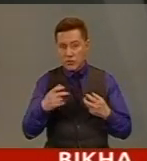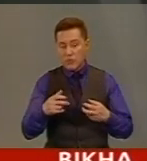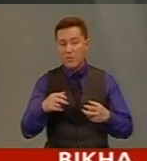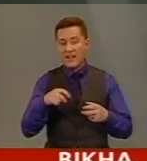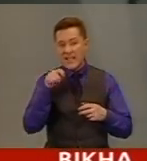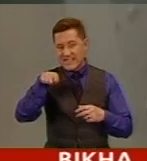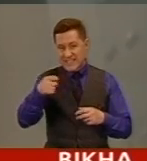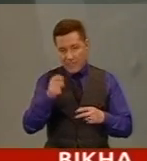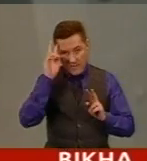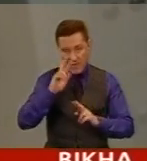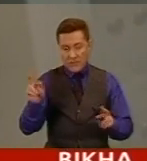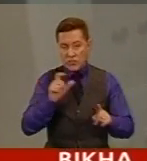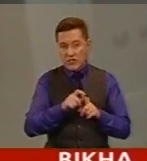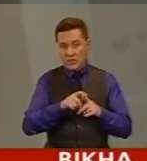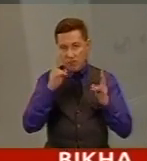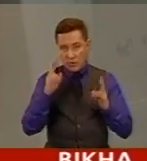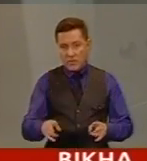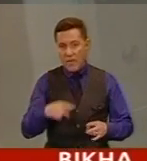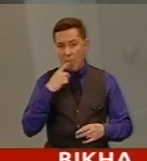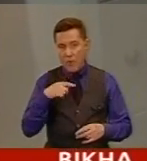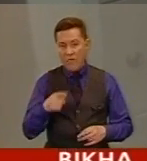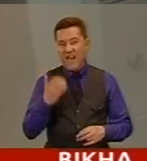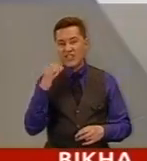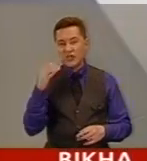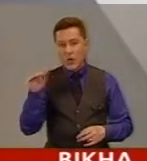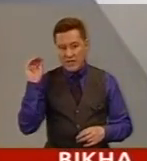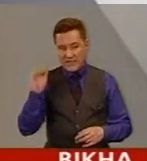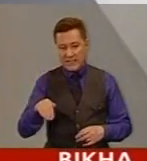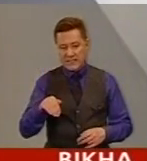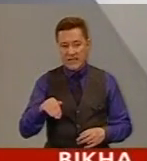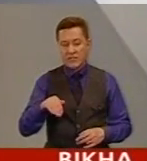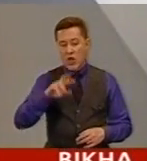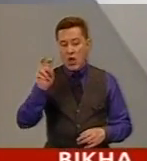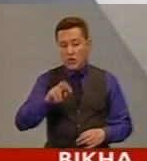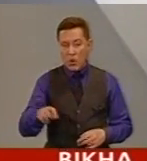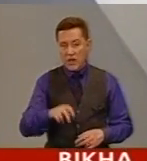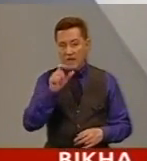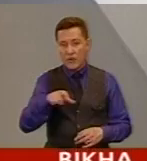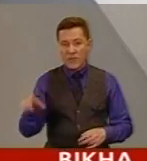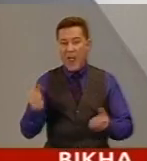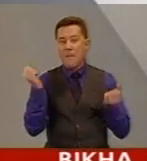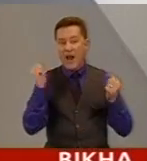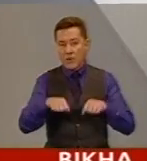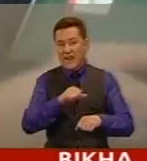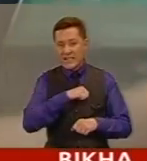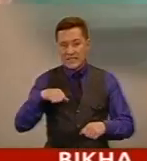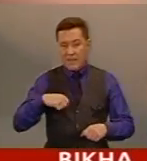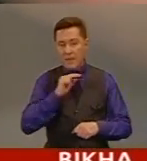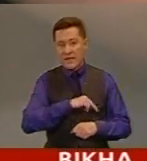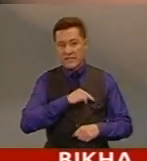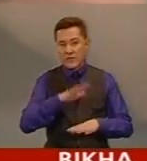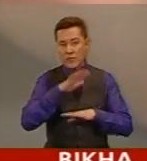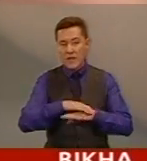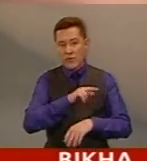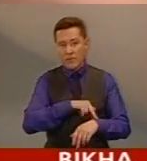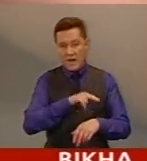поки невідомо. Але зі слів потерпілих, мова йде про сотні тисяч євро та доларів. Що людей пограбували самі ж працівники банку,